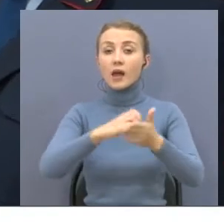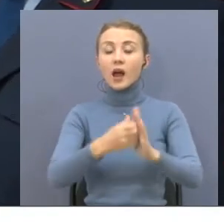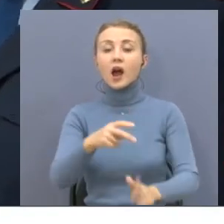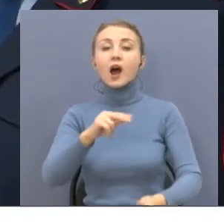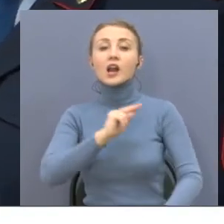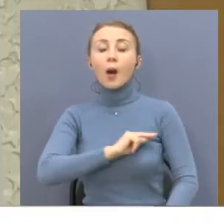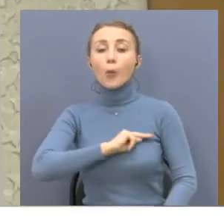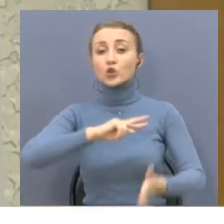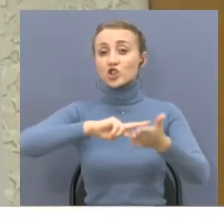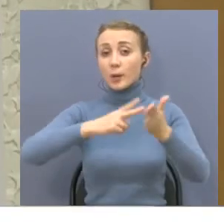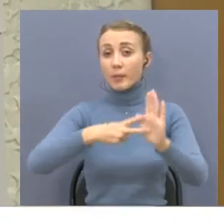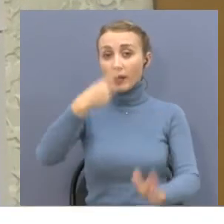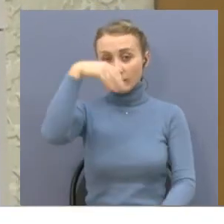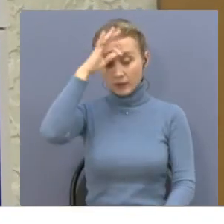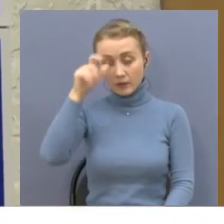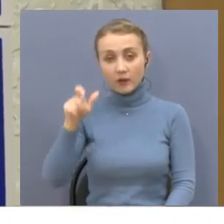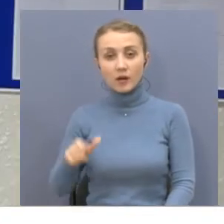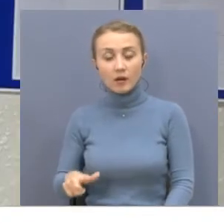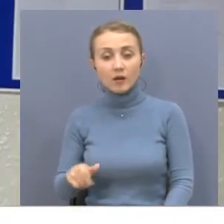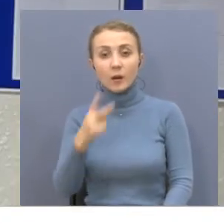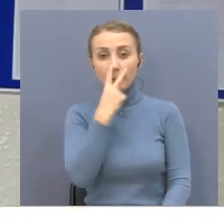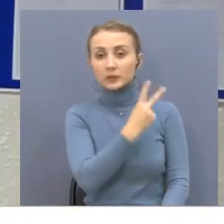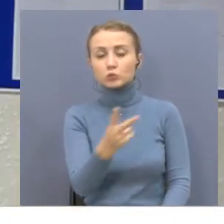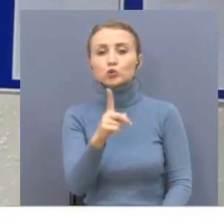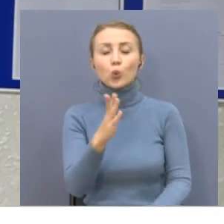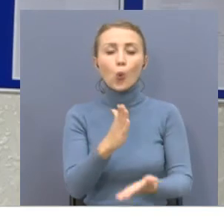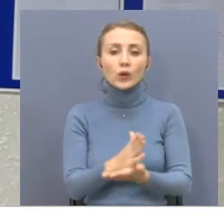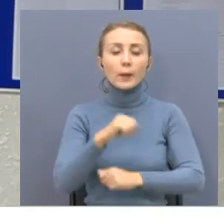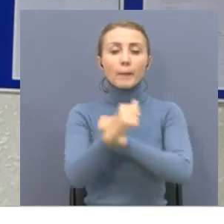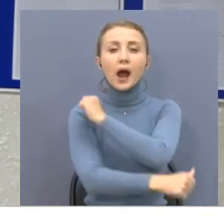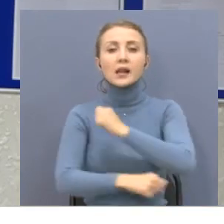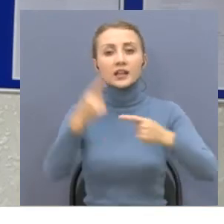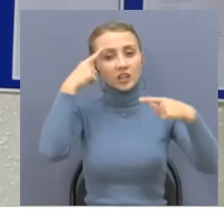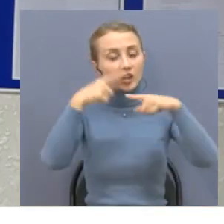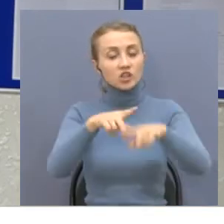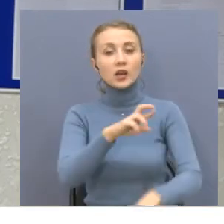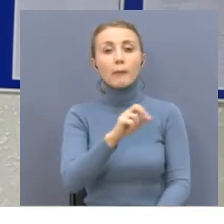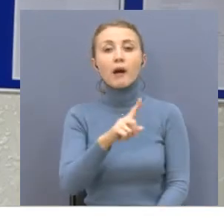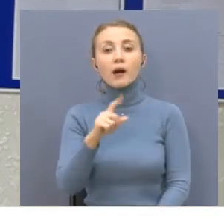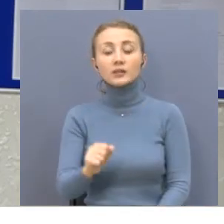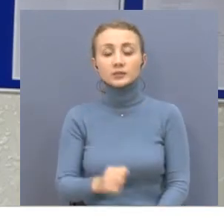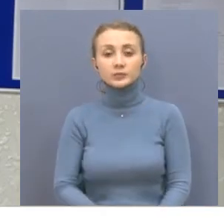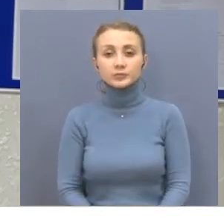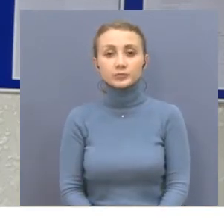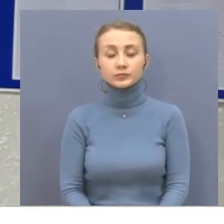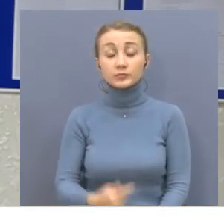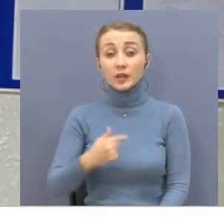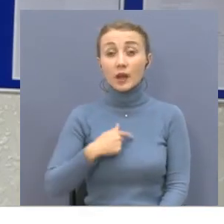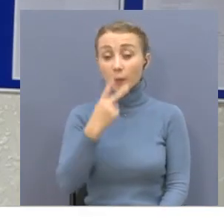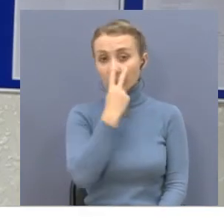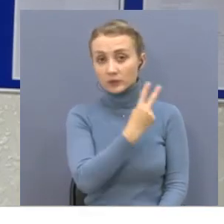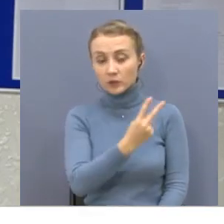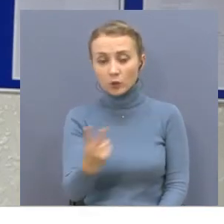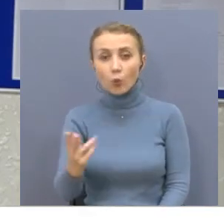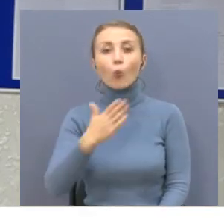үздіктерді марапаттады. Я провел анализ криминогенной обстановки. Криминогенді оқиғаларға талдау жүргіздім. Жыл басынан бері ауылдық